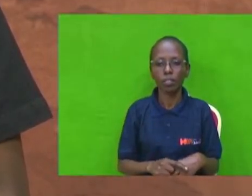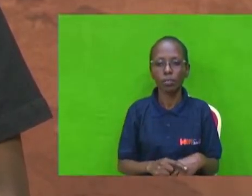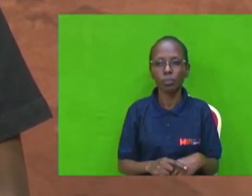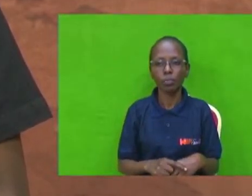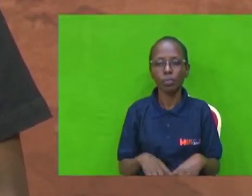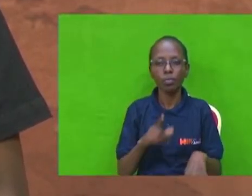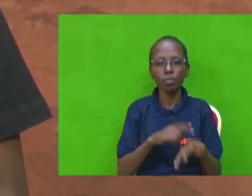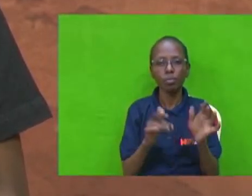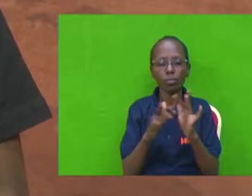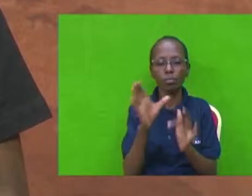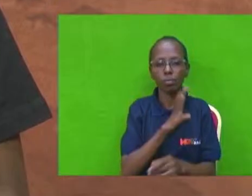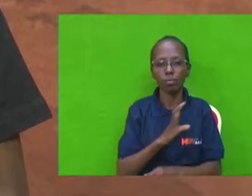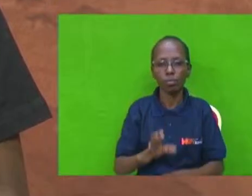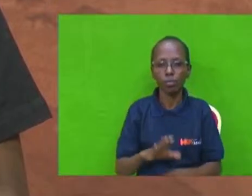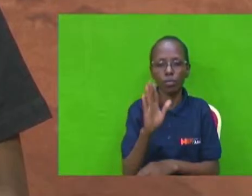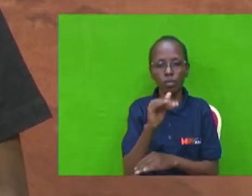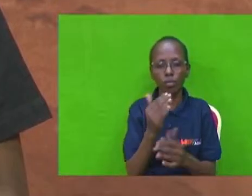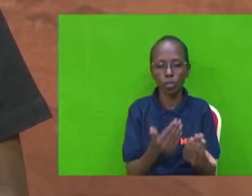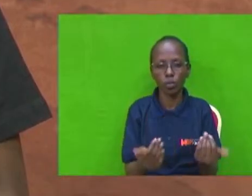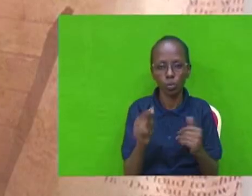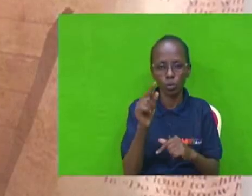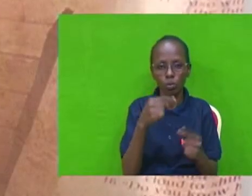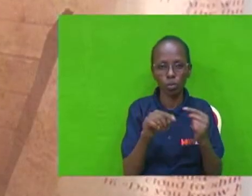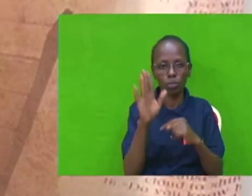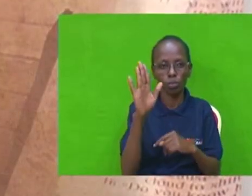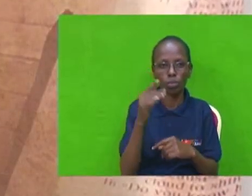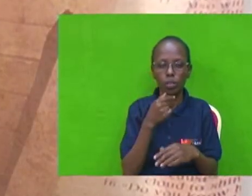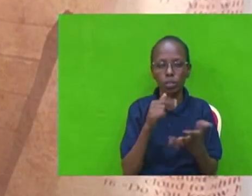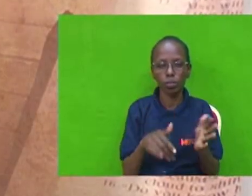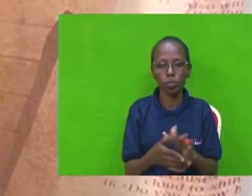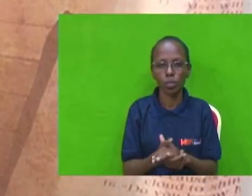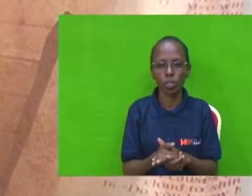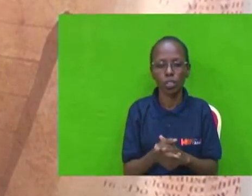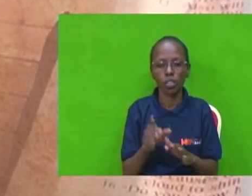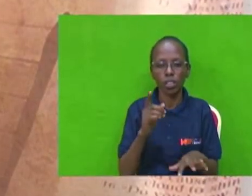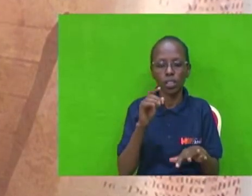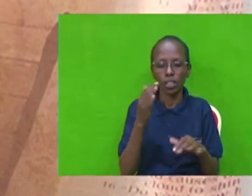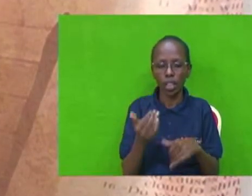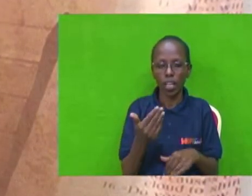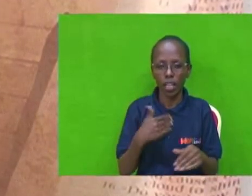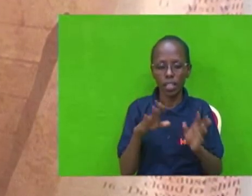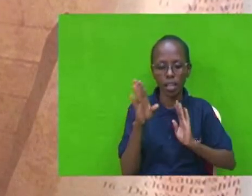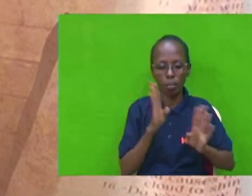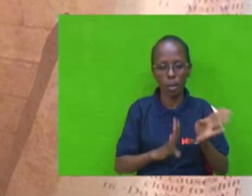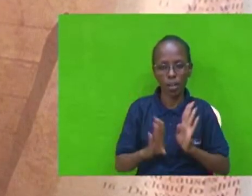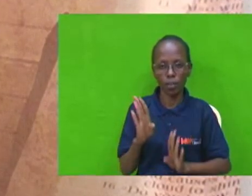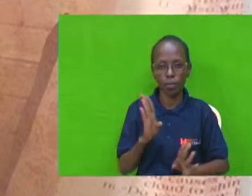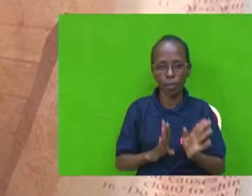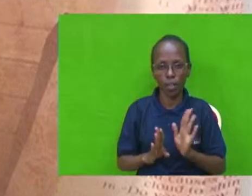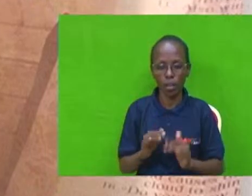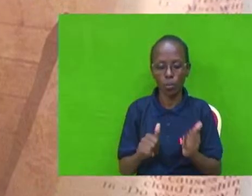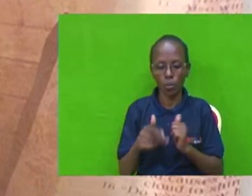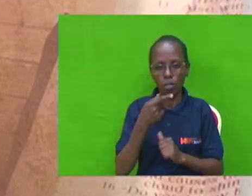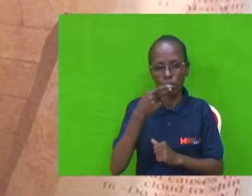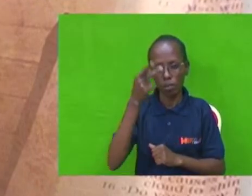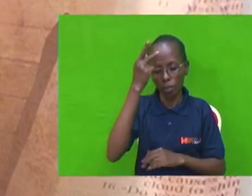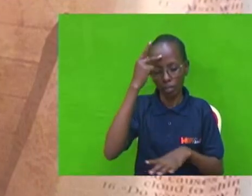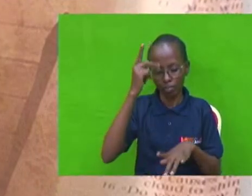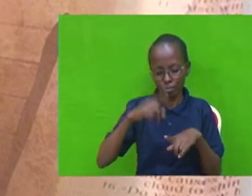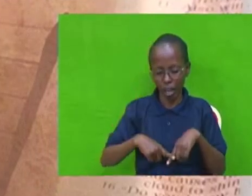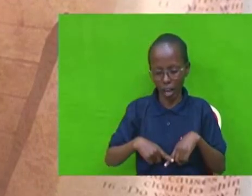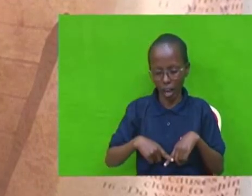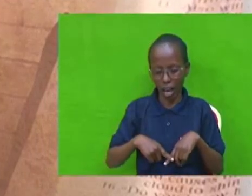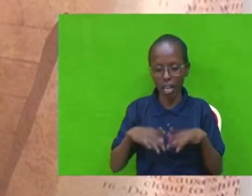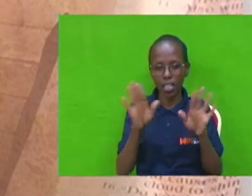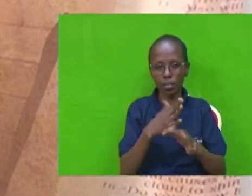wakati Yesu alikuwa anaita watoto waje kwake ni kwamba mtoto ako na tabia ambaye mzazi wake anamtegemea kwa kila